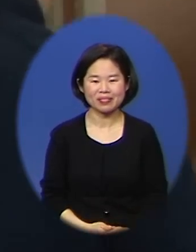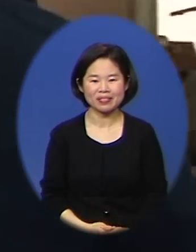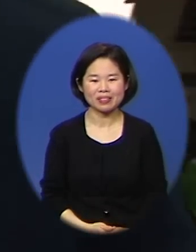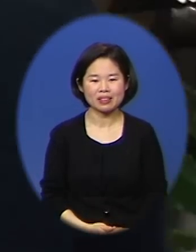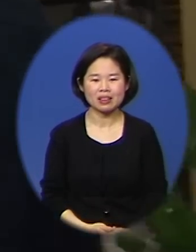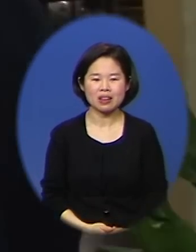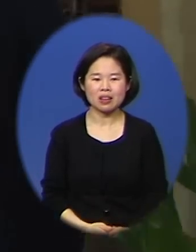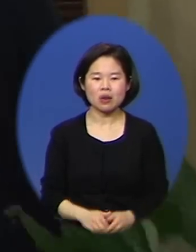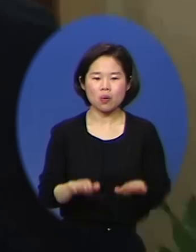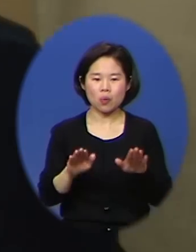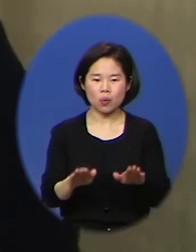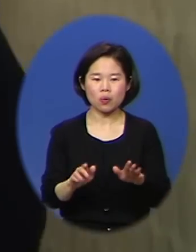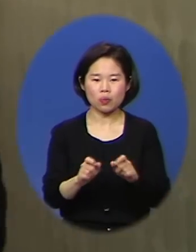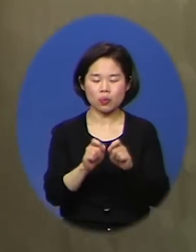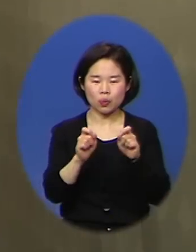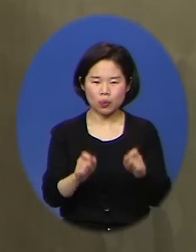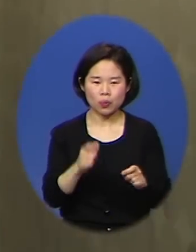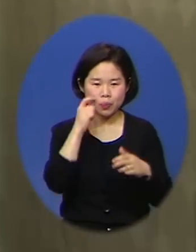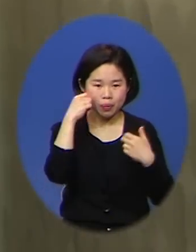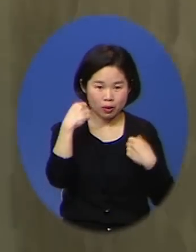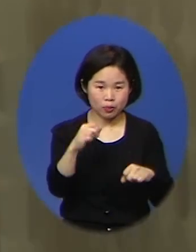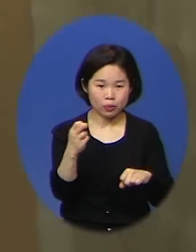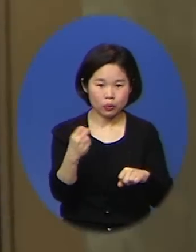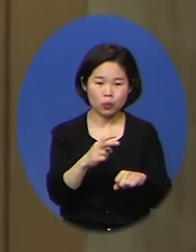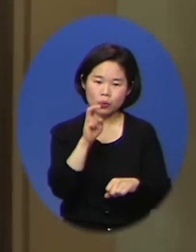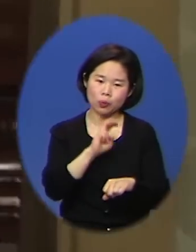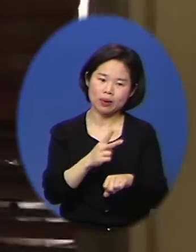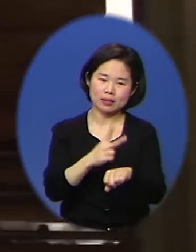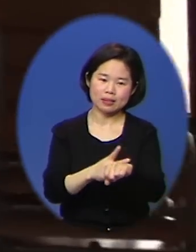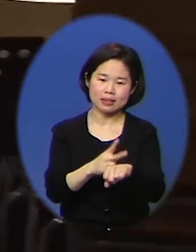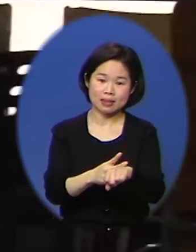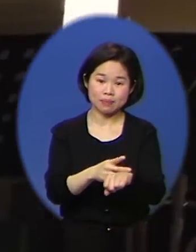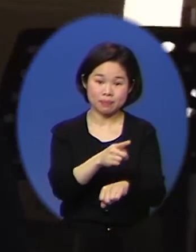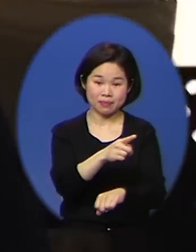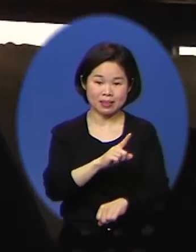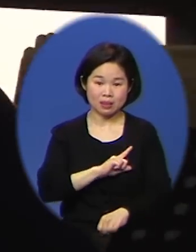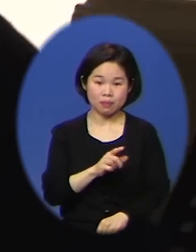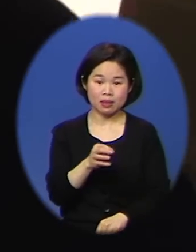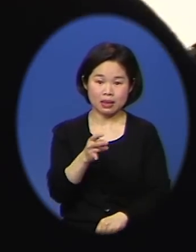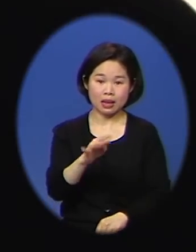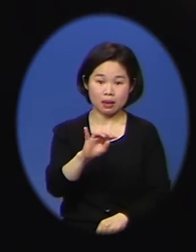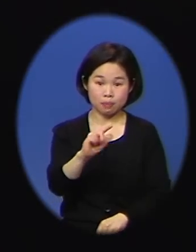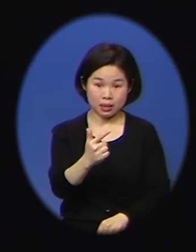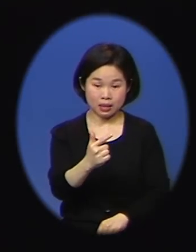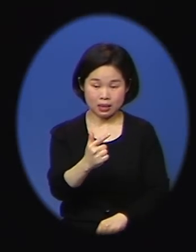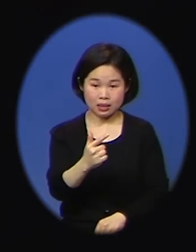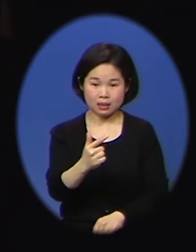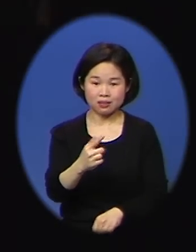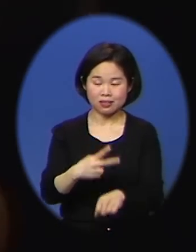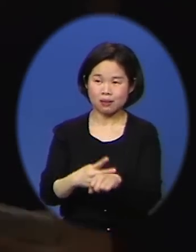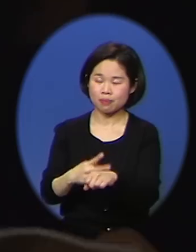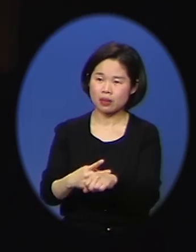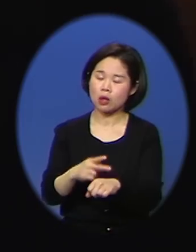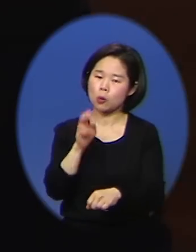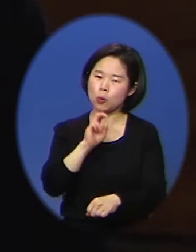오케이. 오늘은 동료 배우이자 선생님인 예빈 씨에게 보컬 강습을 받는 날.